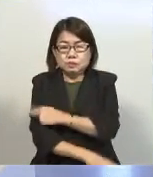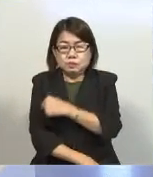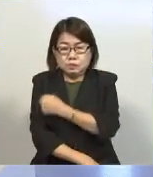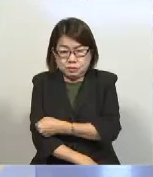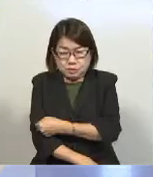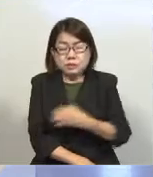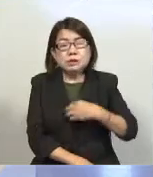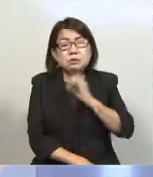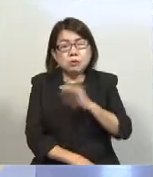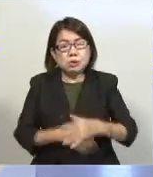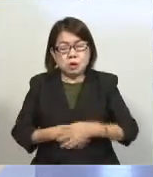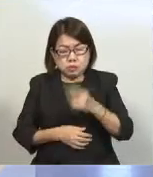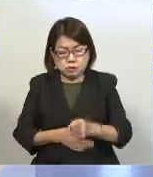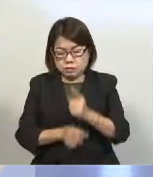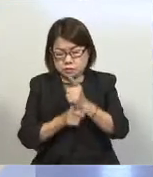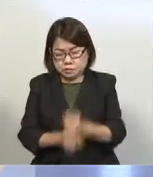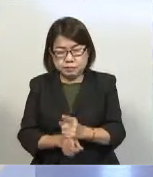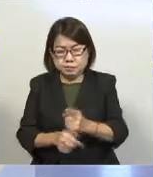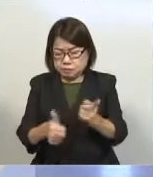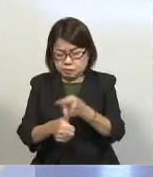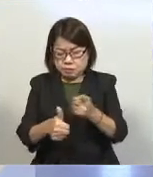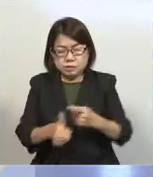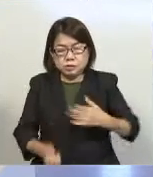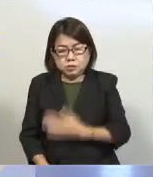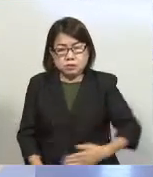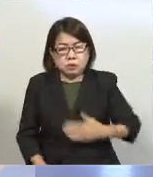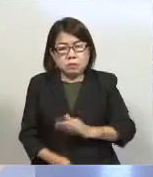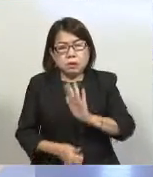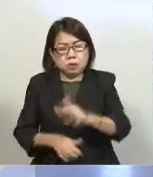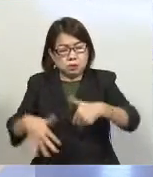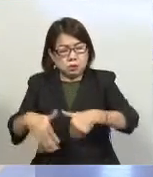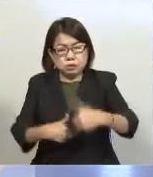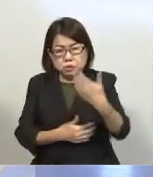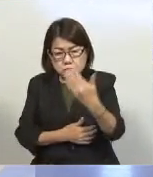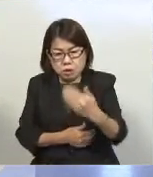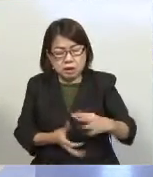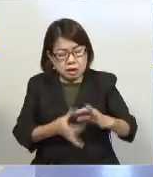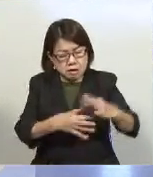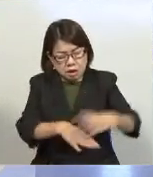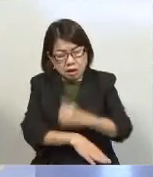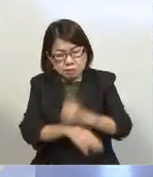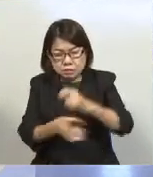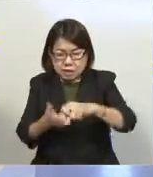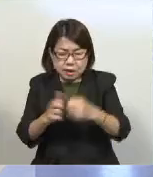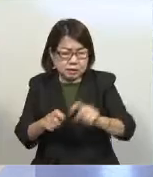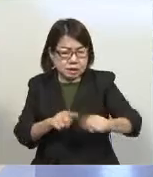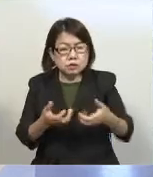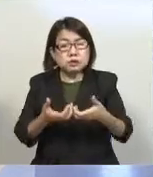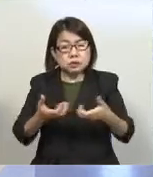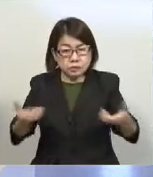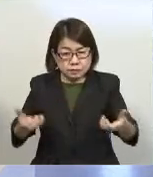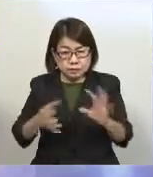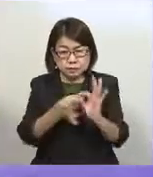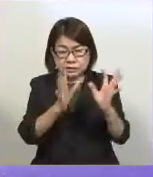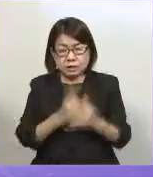ณสุขนะคะที่บอกว่าต้องยึดเรื่องของสุขภาพของประชาชนเป็นหลักเรื่องของการเมืองเรื่องของกระแสกดดันต่างๆอันนี้เป็นอีกเรื่องหนึ่ง